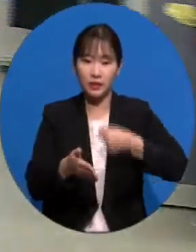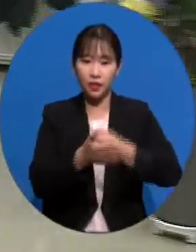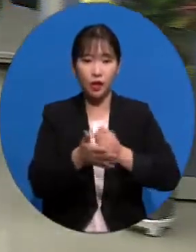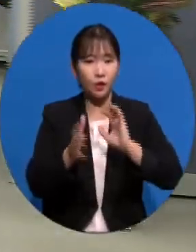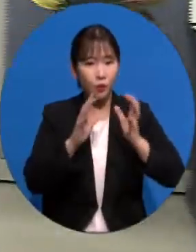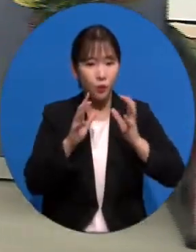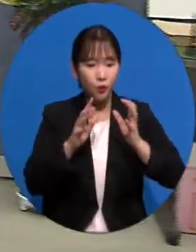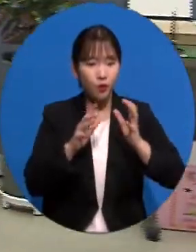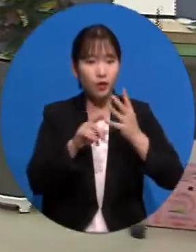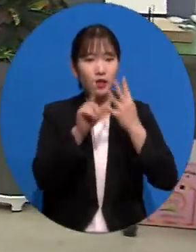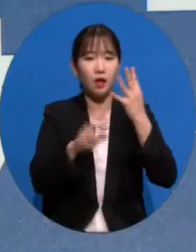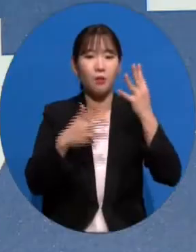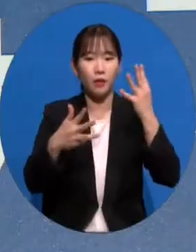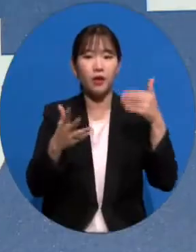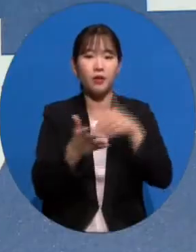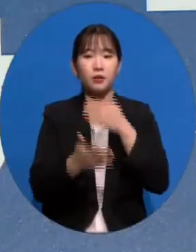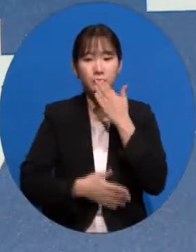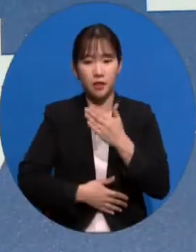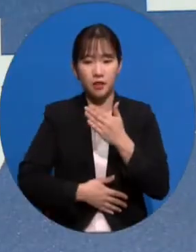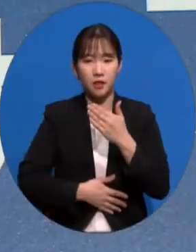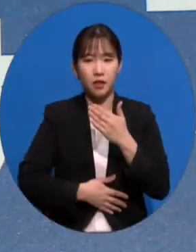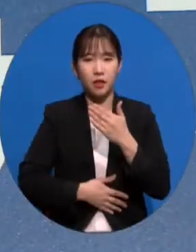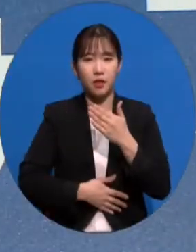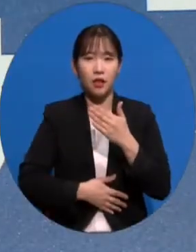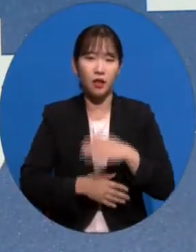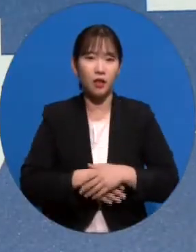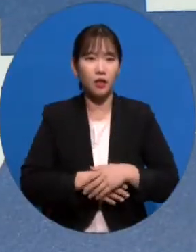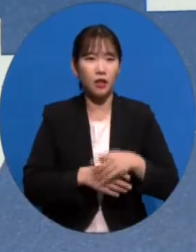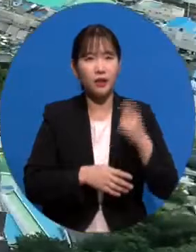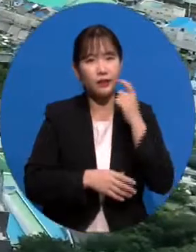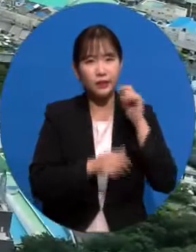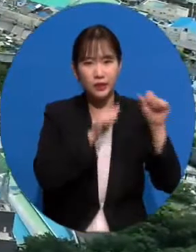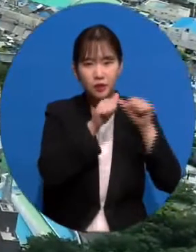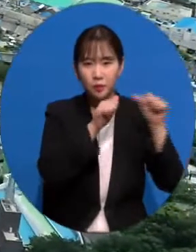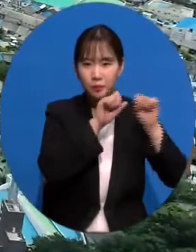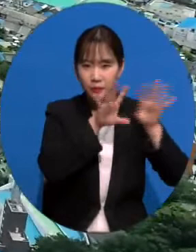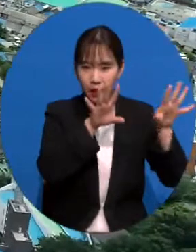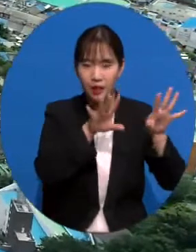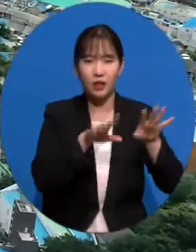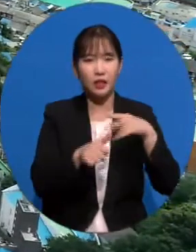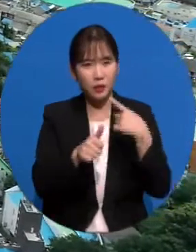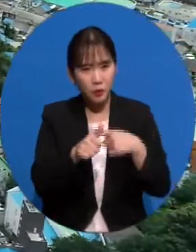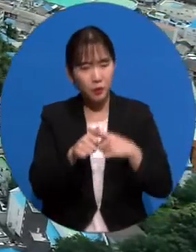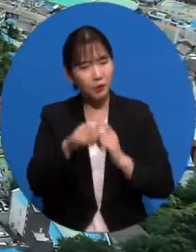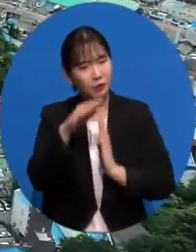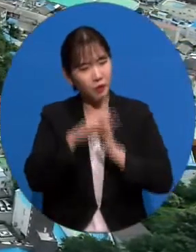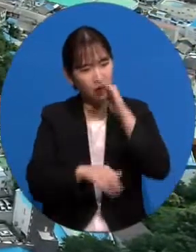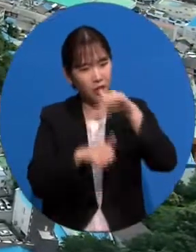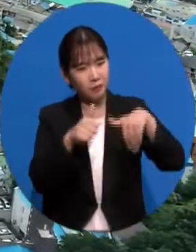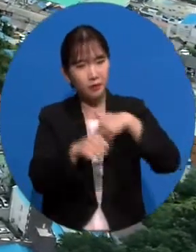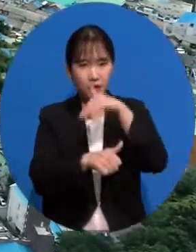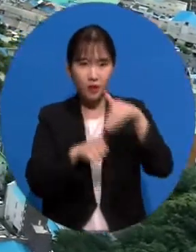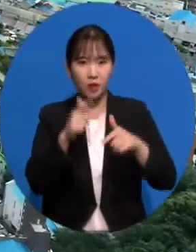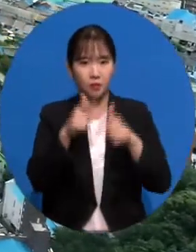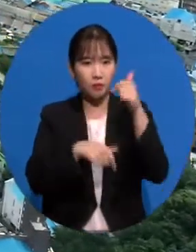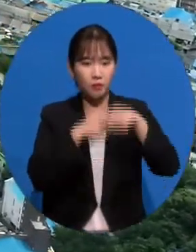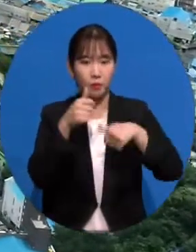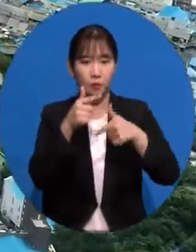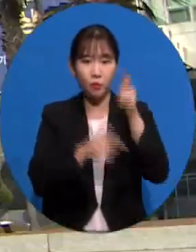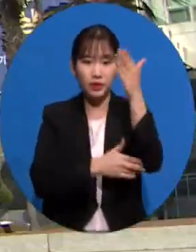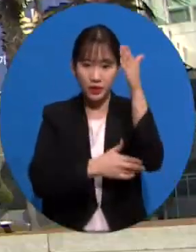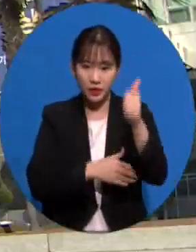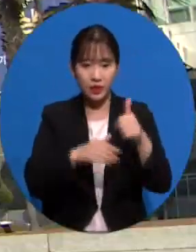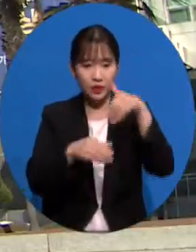마지노선은 4월 8일. 흑색선전, 비방 등 과열 조짐을 보이고 있는 민주당 목포시장